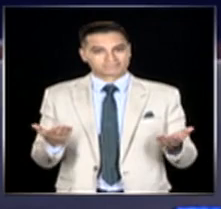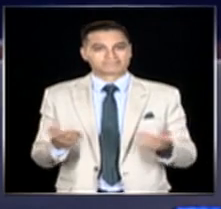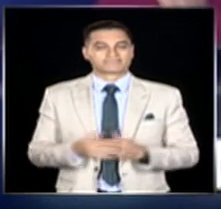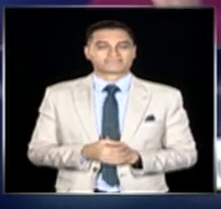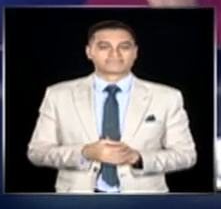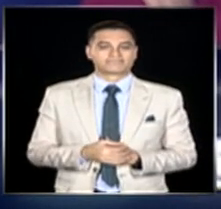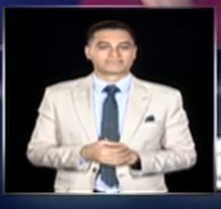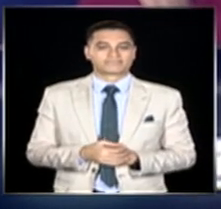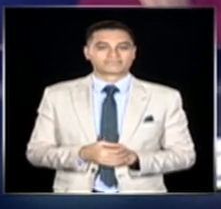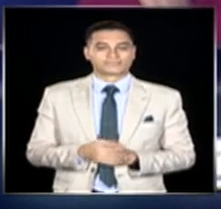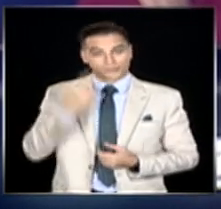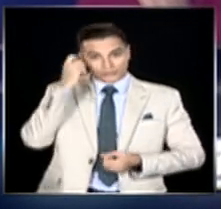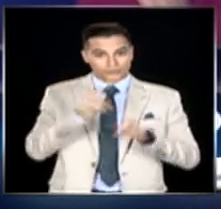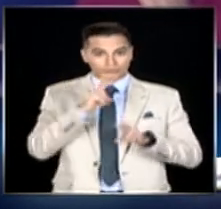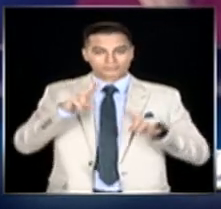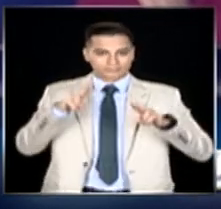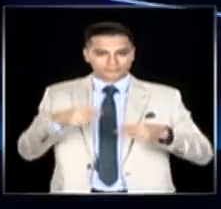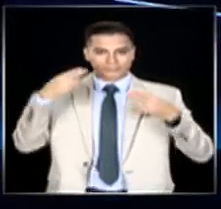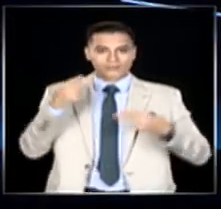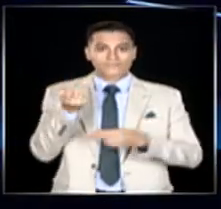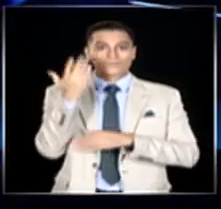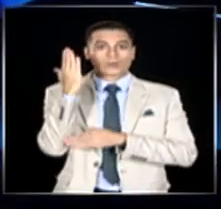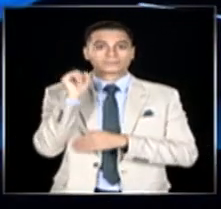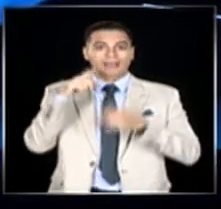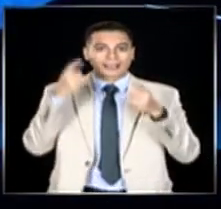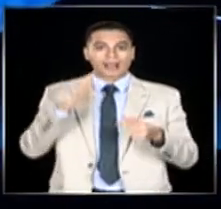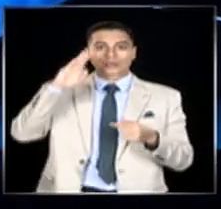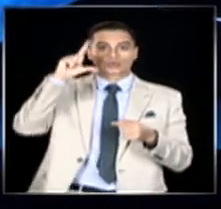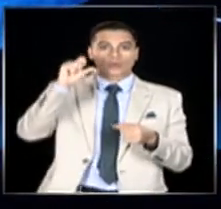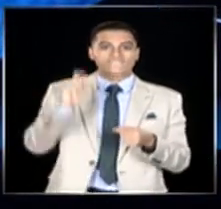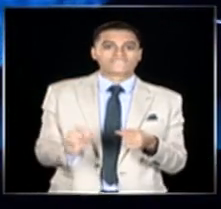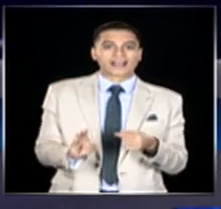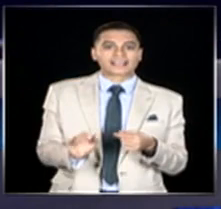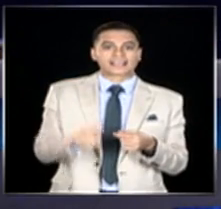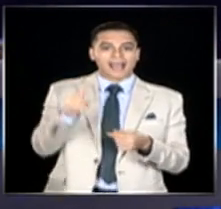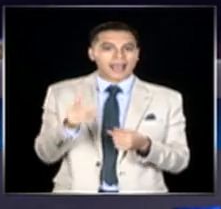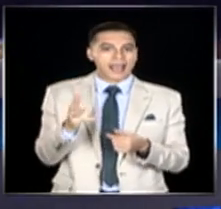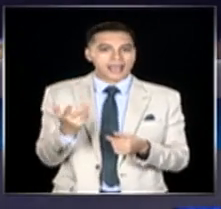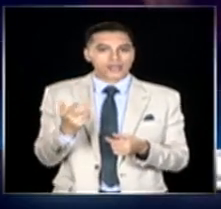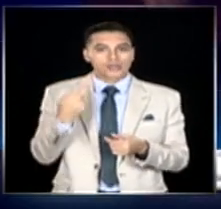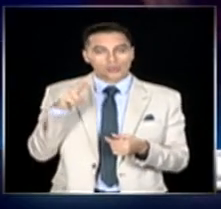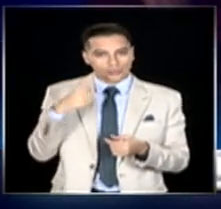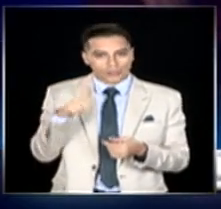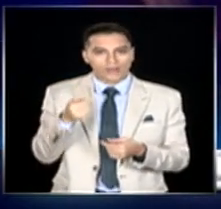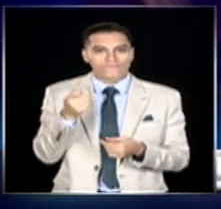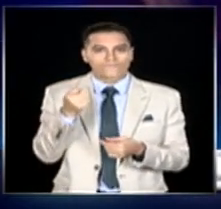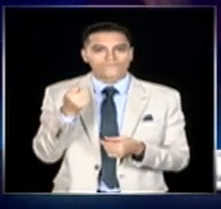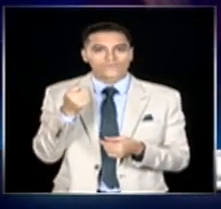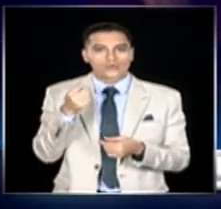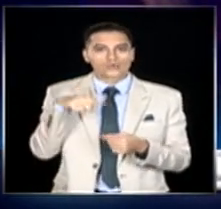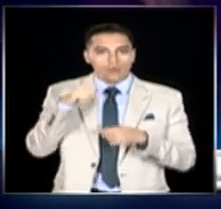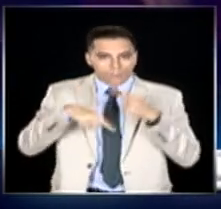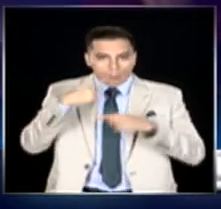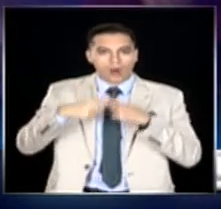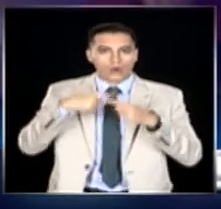اتفضل. تحت الضغط كاونتر. ما هي العمله الرسميه لدوله سلوفاكيا؟ اليورو. صح. يوم ورا يوم هي